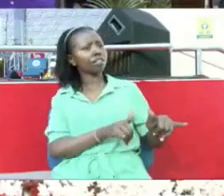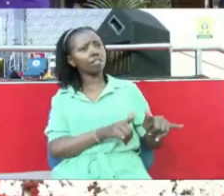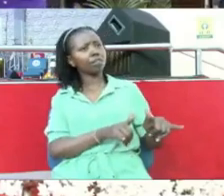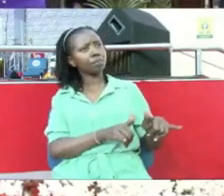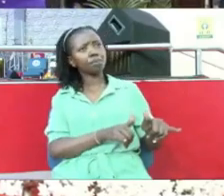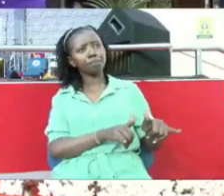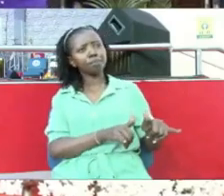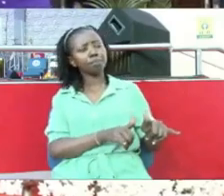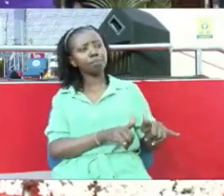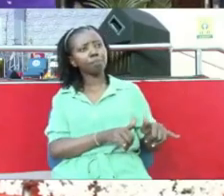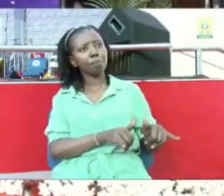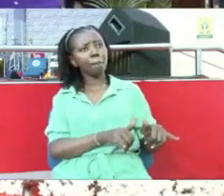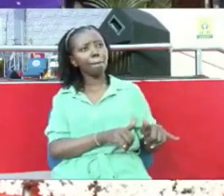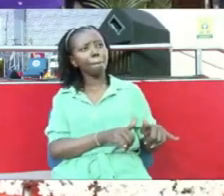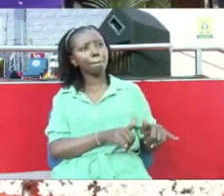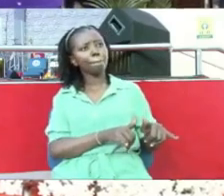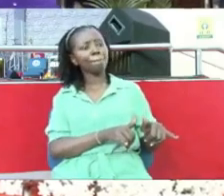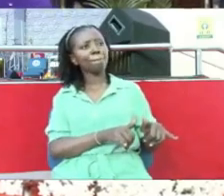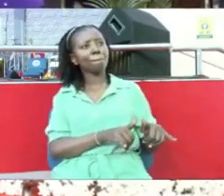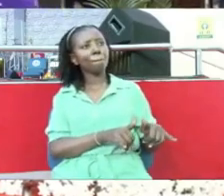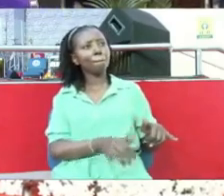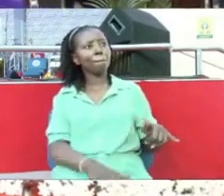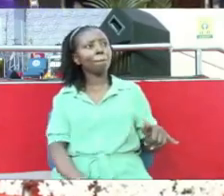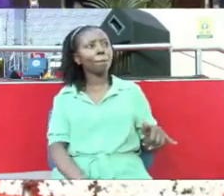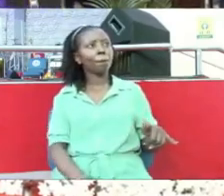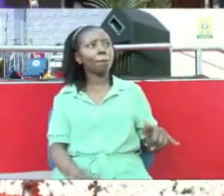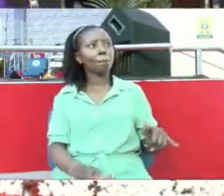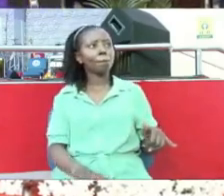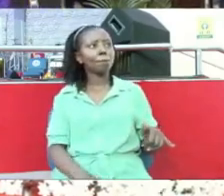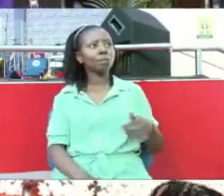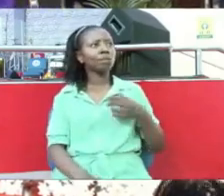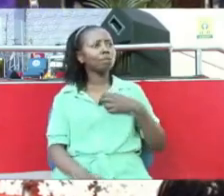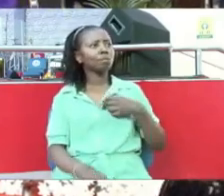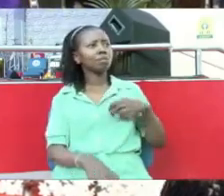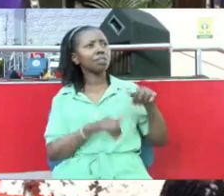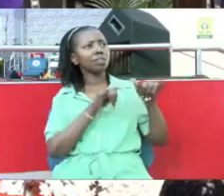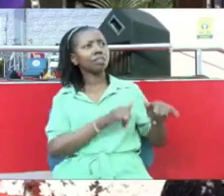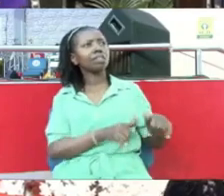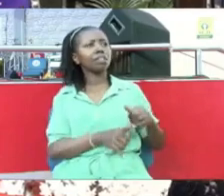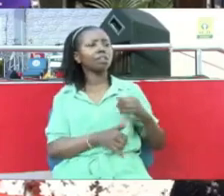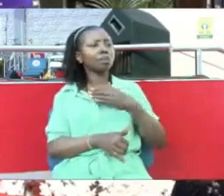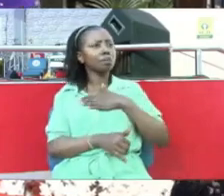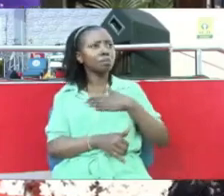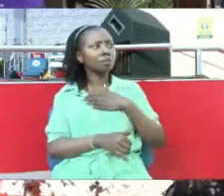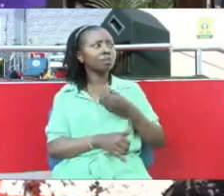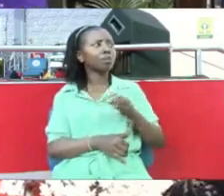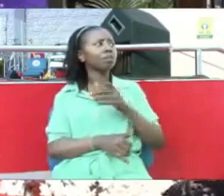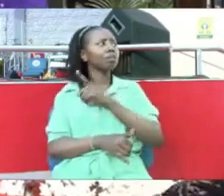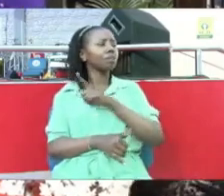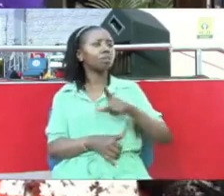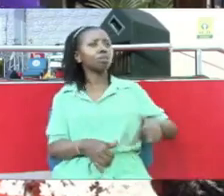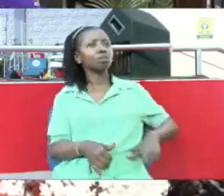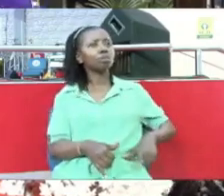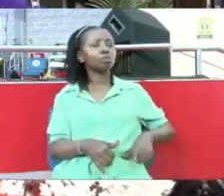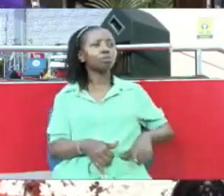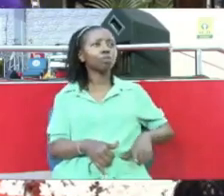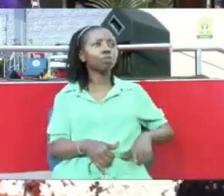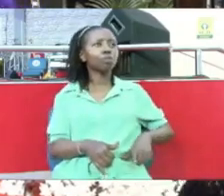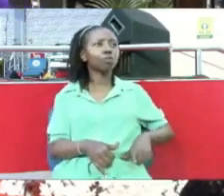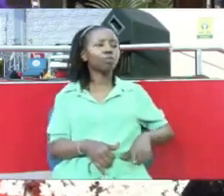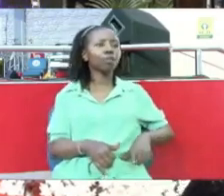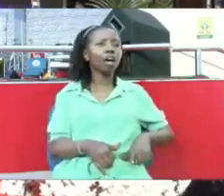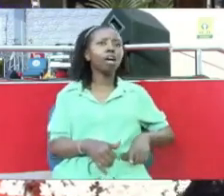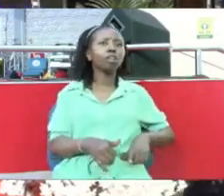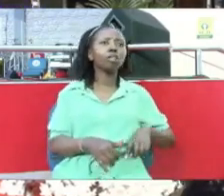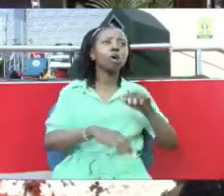kwamba nimekuwa nikidumu kwenye uwepo wa Bwana. Have I been lingering? Nimekuwa nikidumu kwenye uwepo wa Bwana. And just lift your voice and call unto